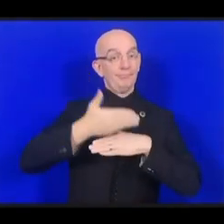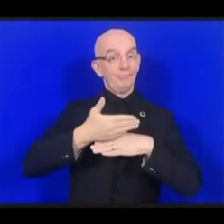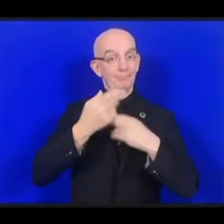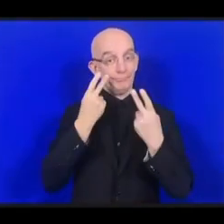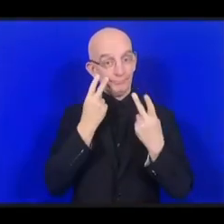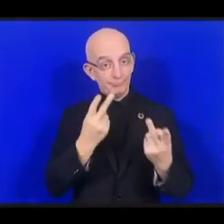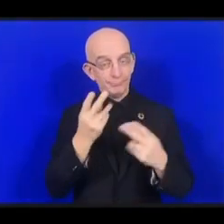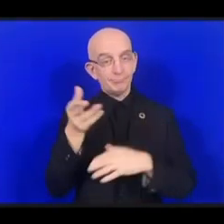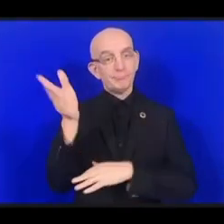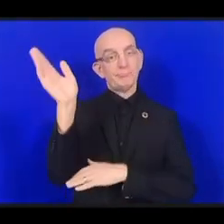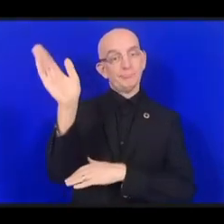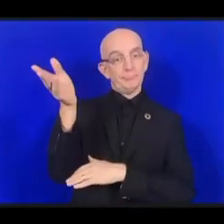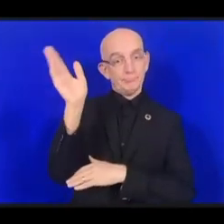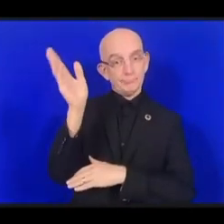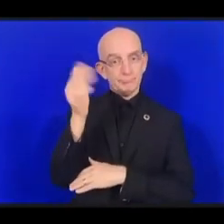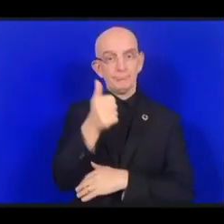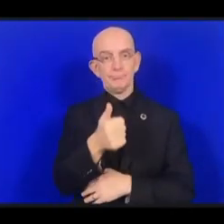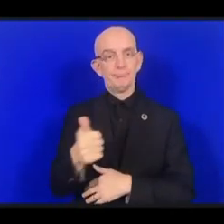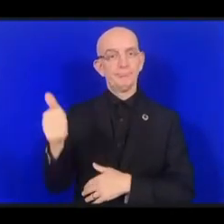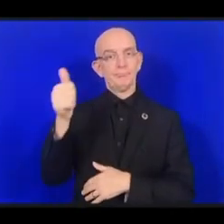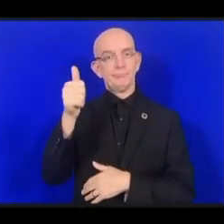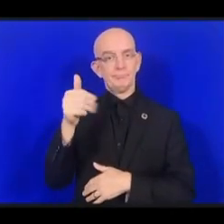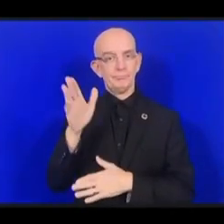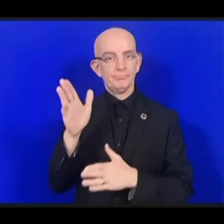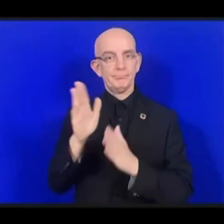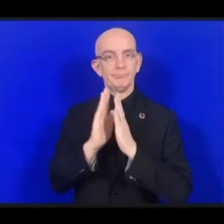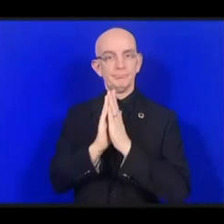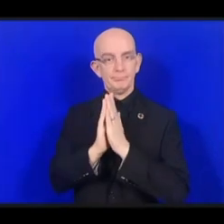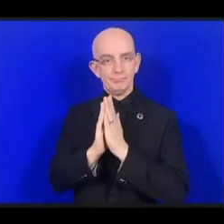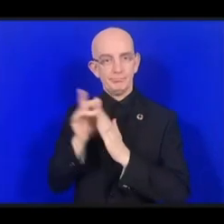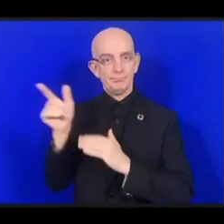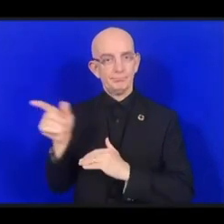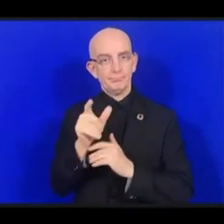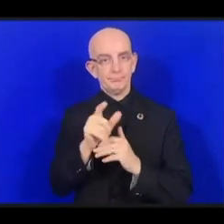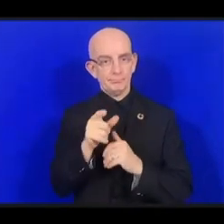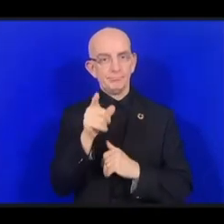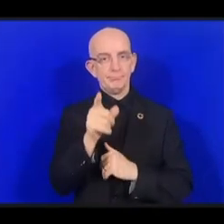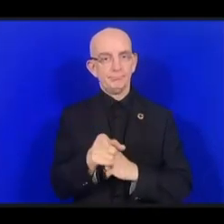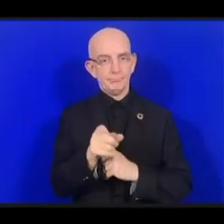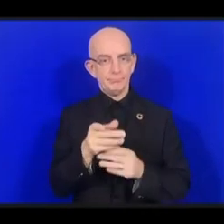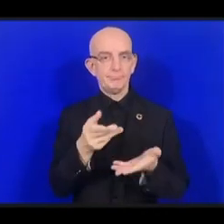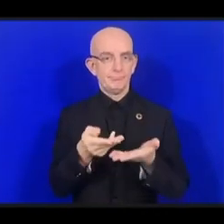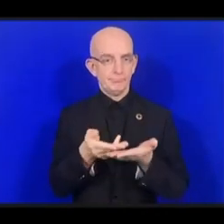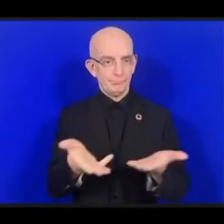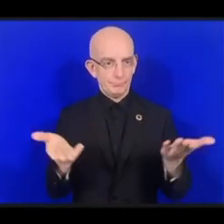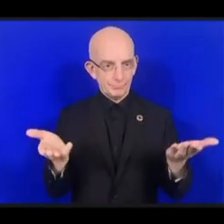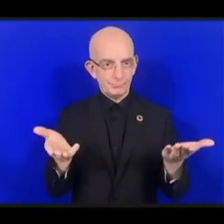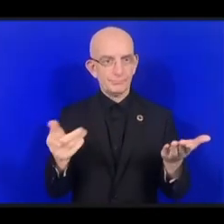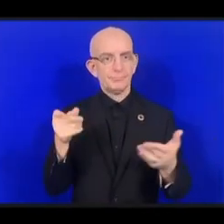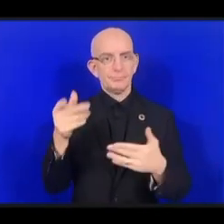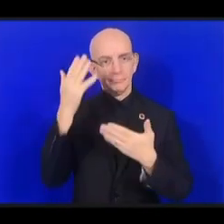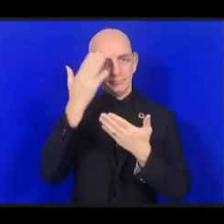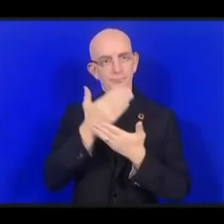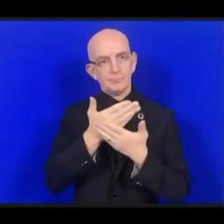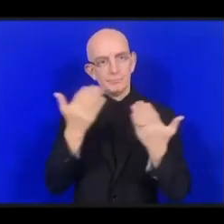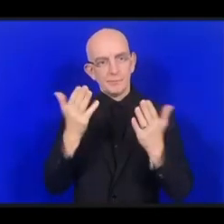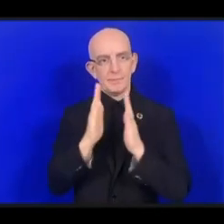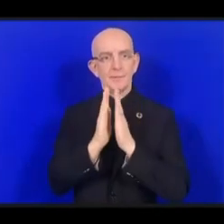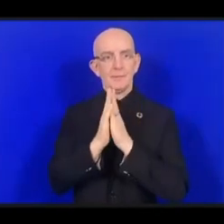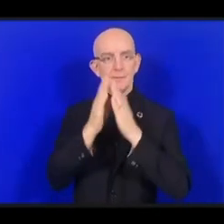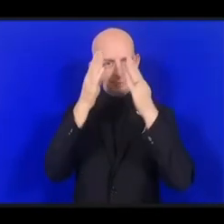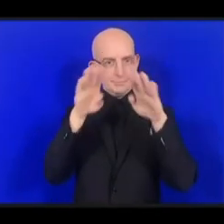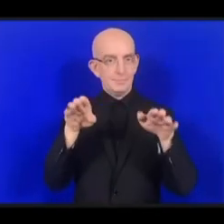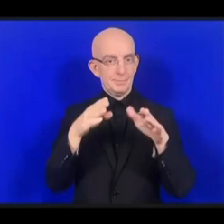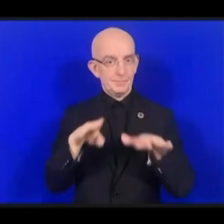ます森犯様は1940年京都清水生まれ1963年大学